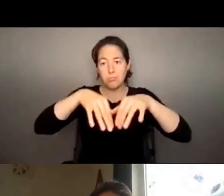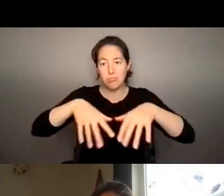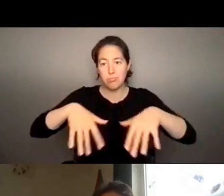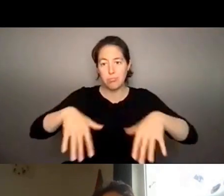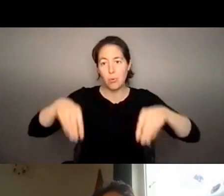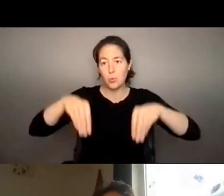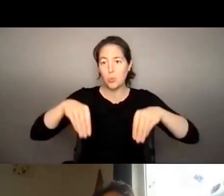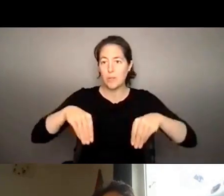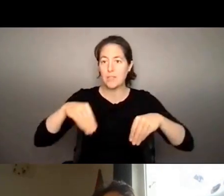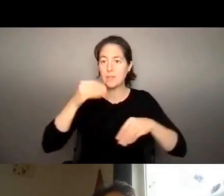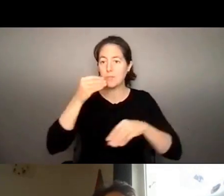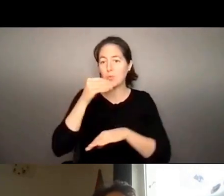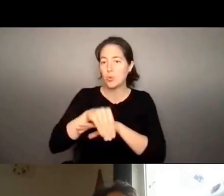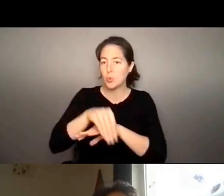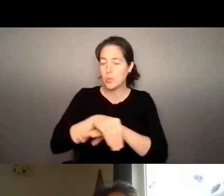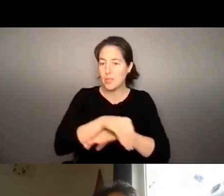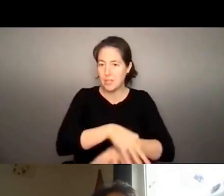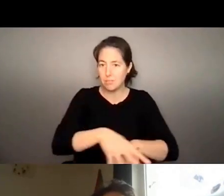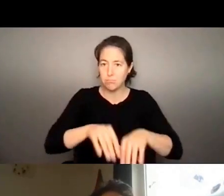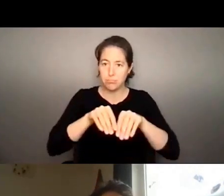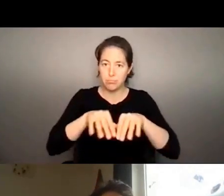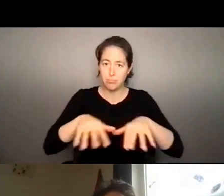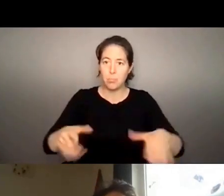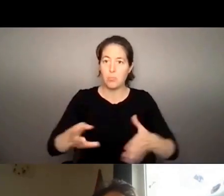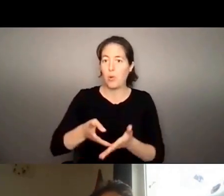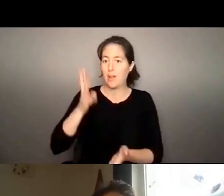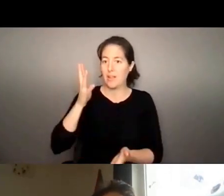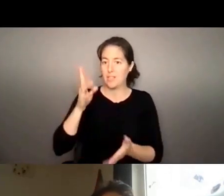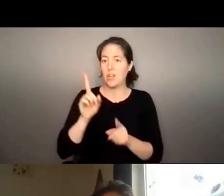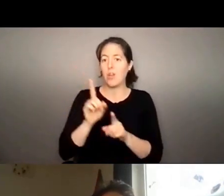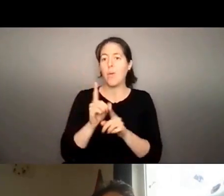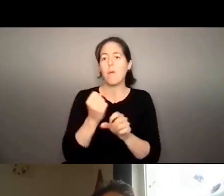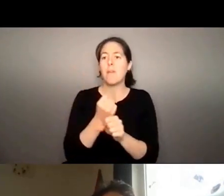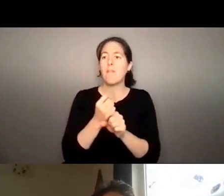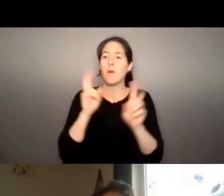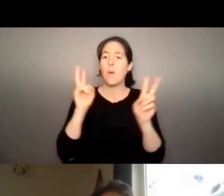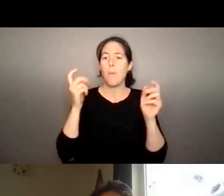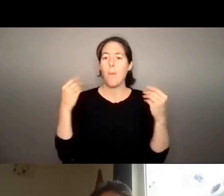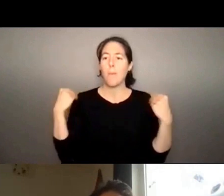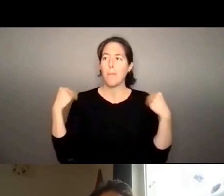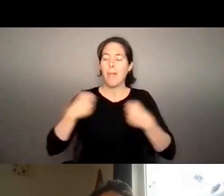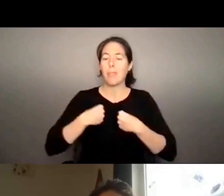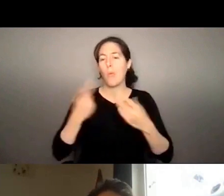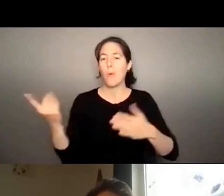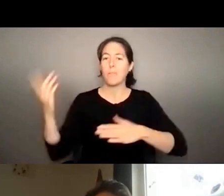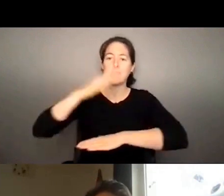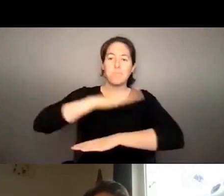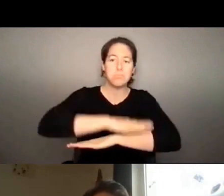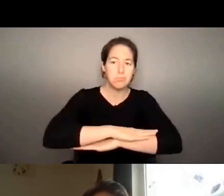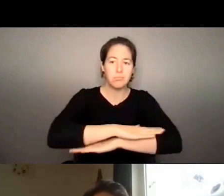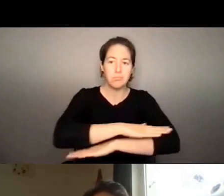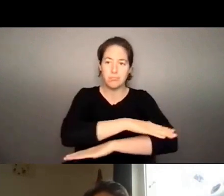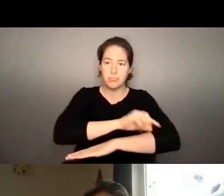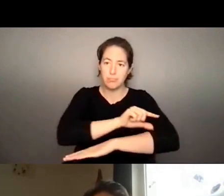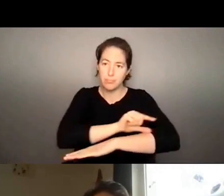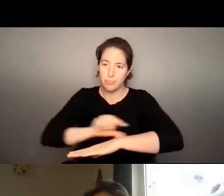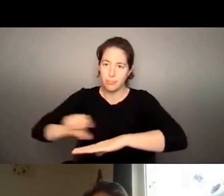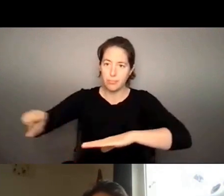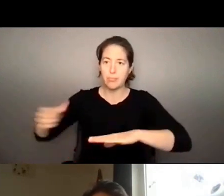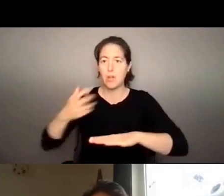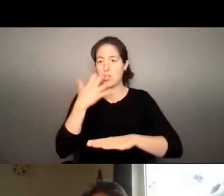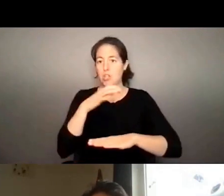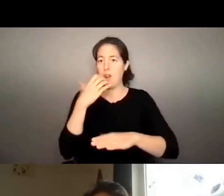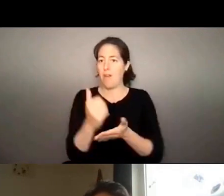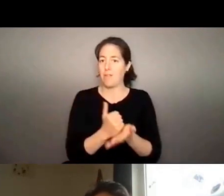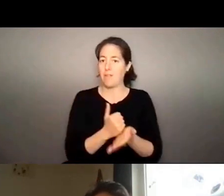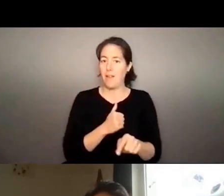cultures. Ça va faire un petit manteau, si vous voulez, un espace qui garde un peu plus de chaleur pour le sol. Puis ce qui est cute,